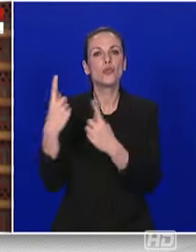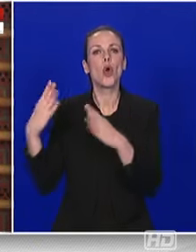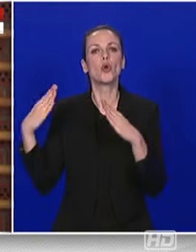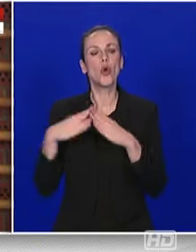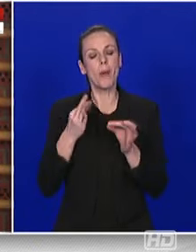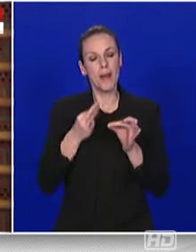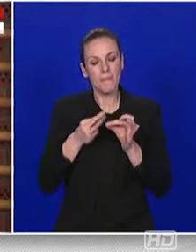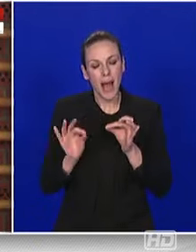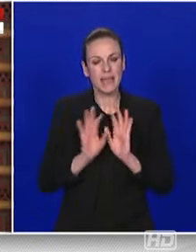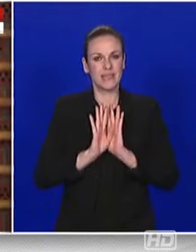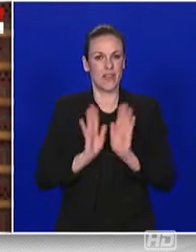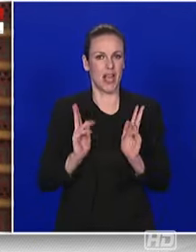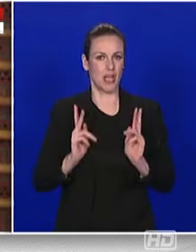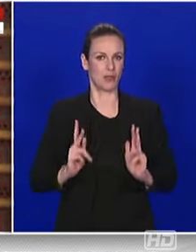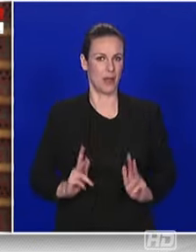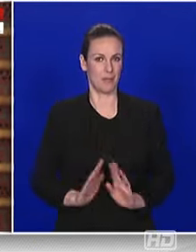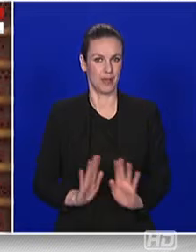svijeća.